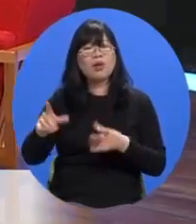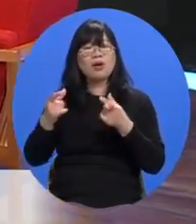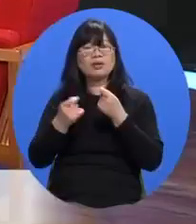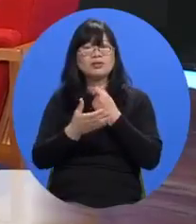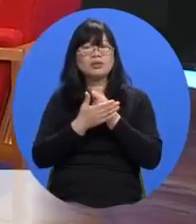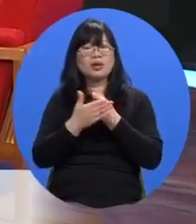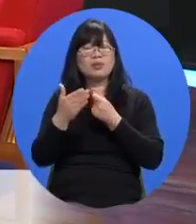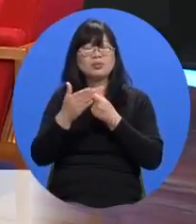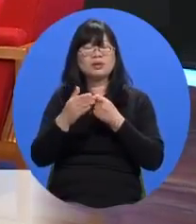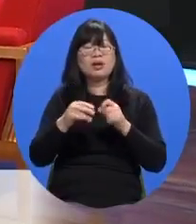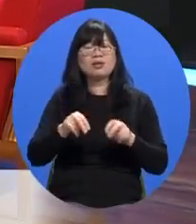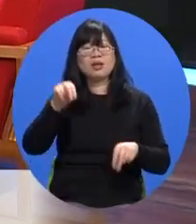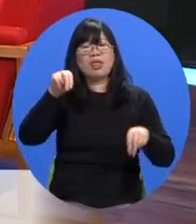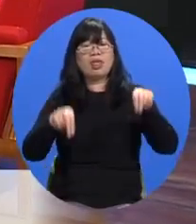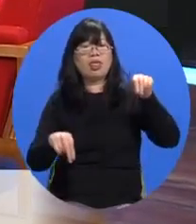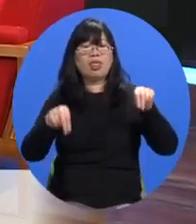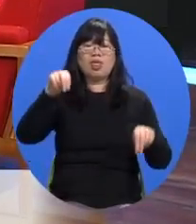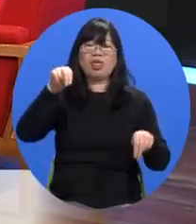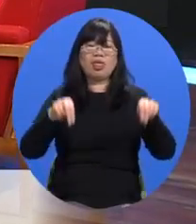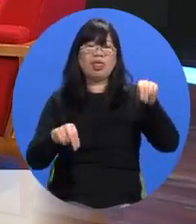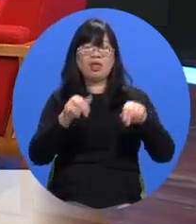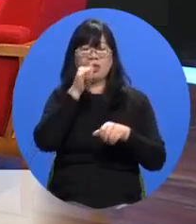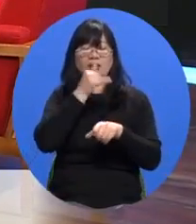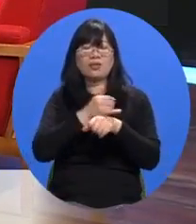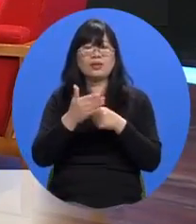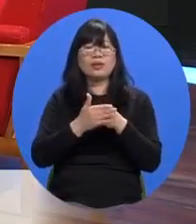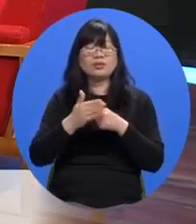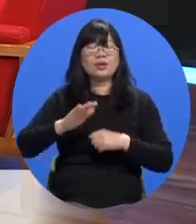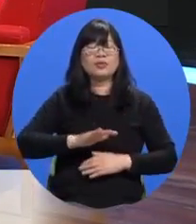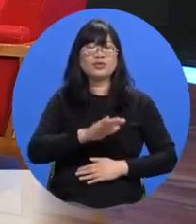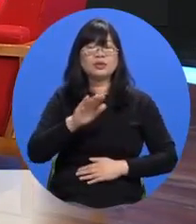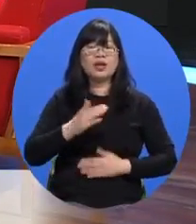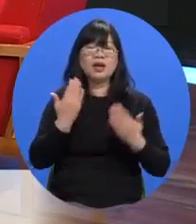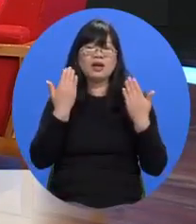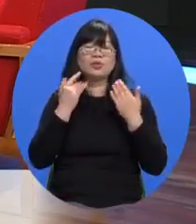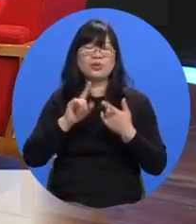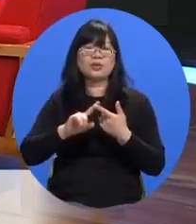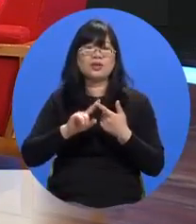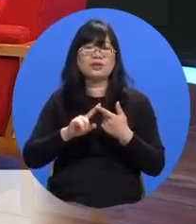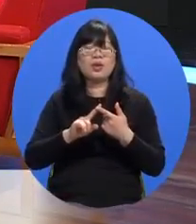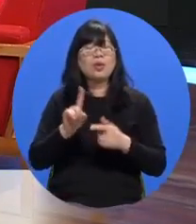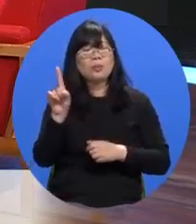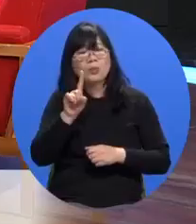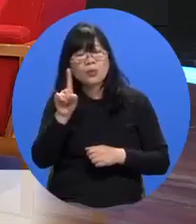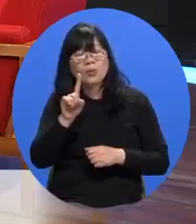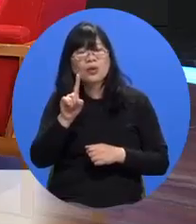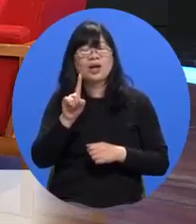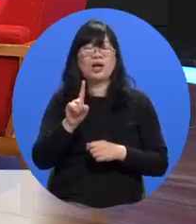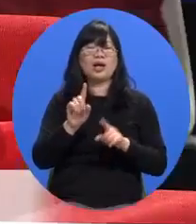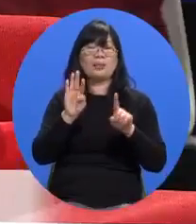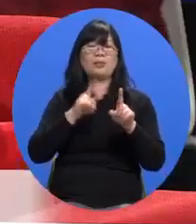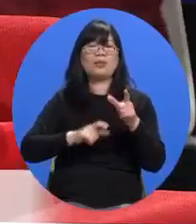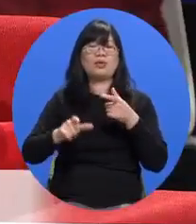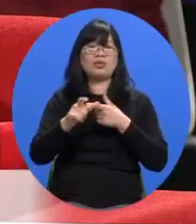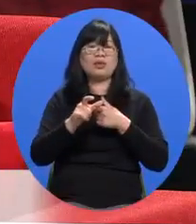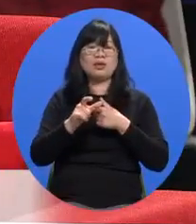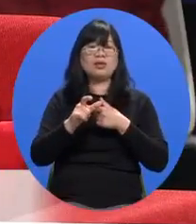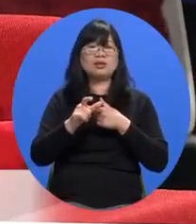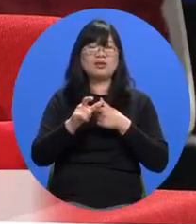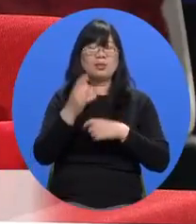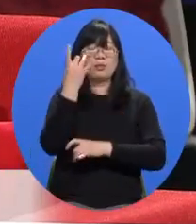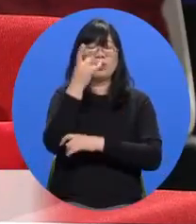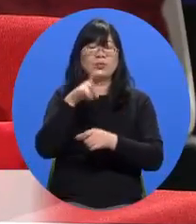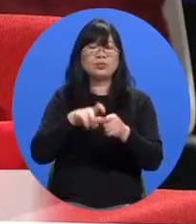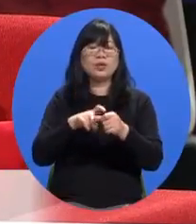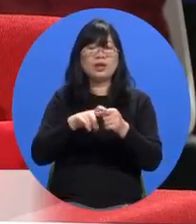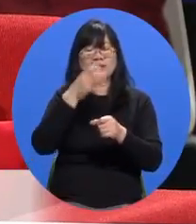상태에서 널뛰기를 저는 한다는 생각이 듭니다. 그래서 우리가 학교에 대해서 이 학교가 무엇인지 한번 좀 더 그